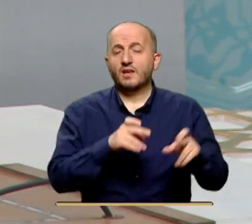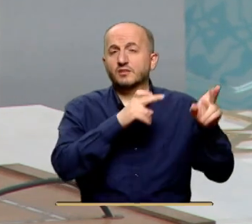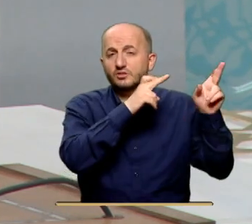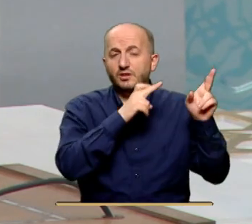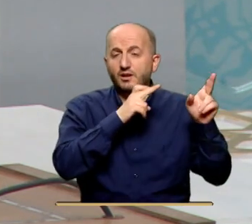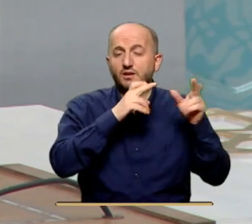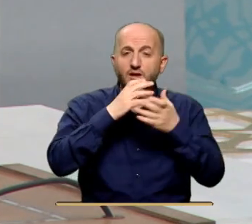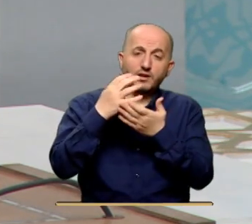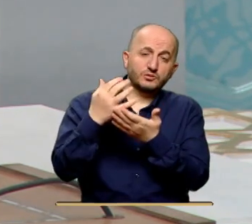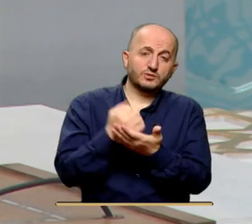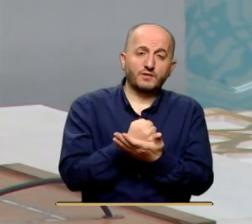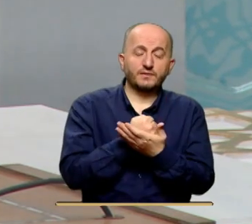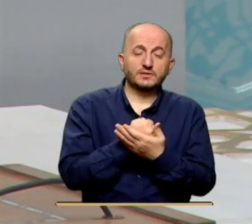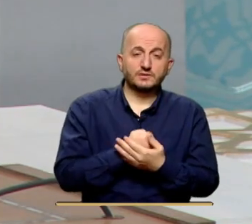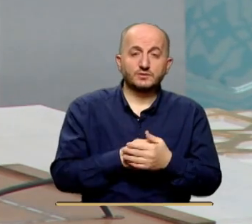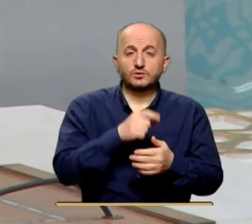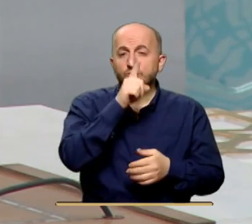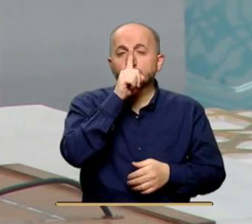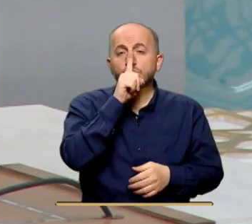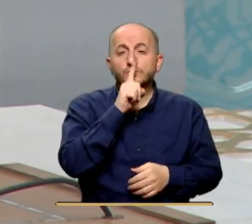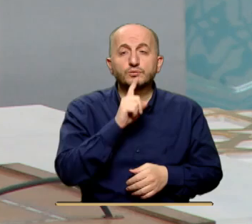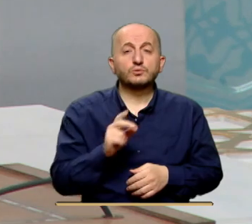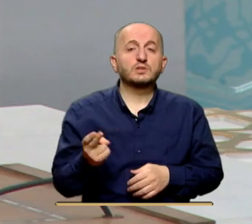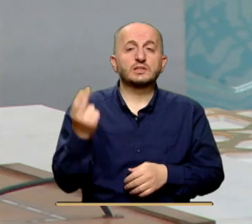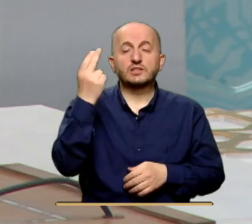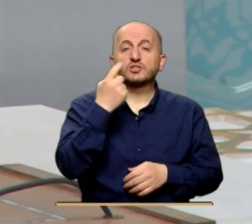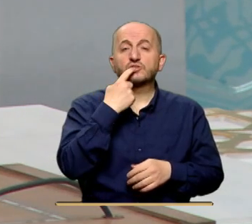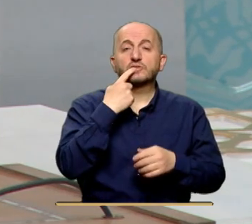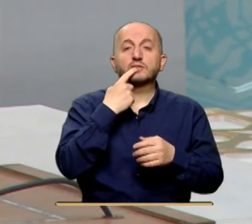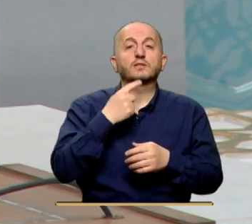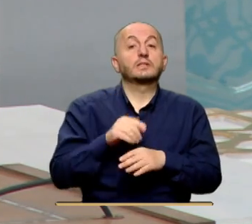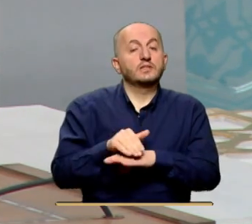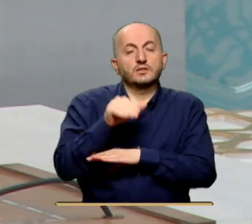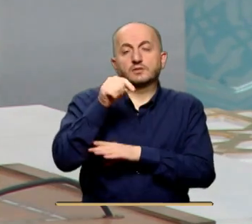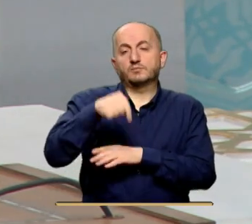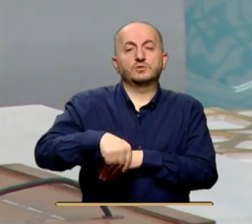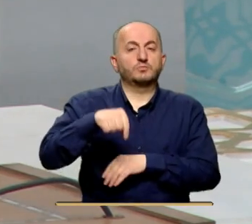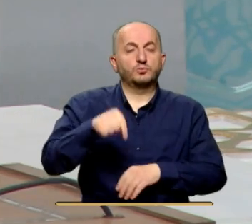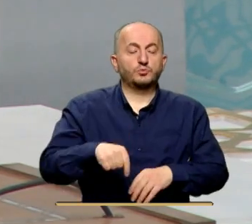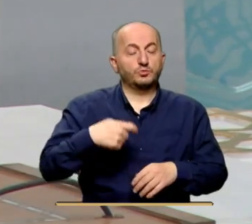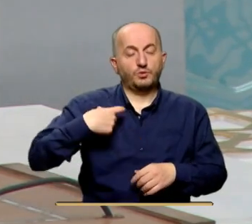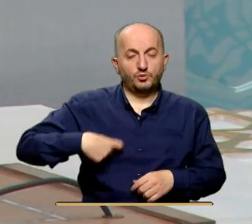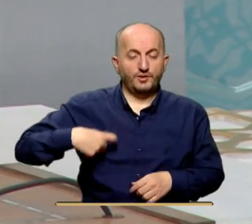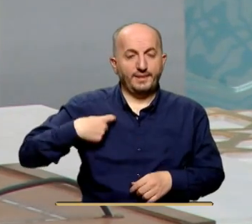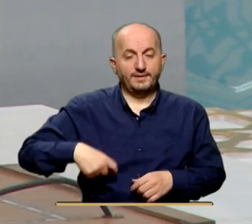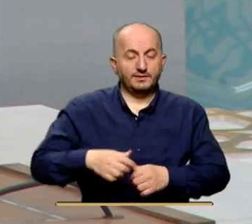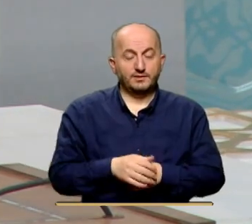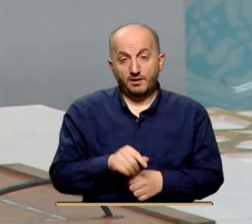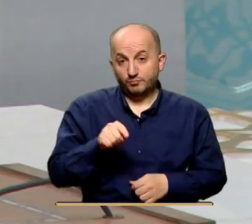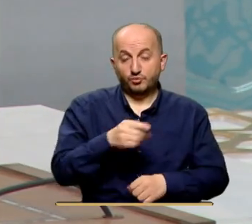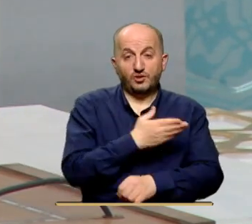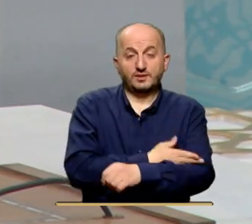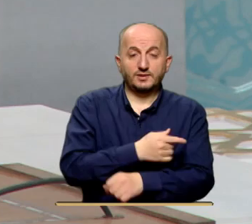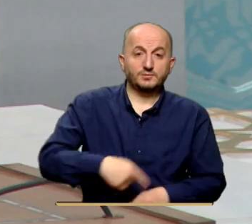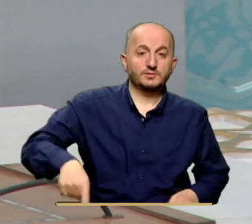Çanakkale zaferinin 107. yılını idrak ettiğimiz bugün de özellikle bu vatanı